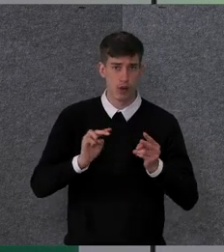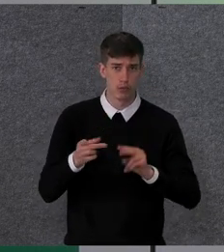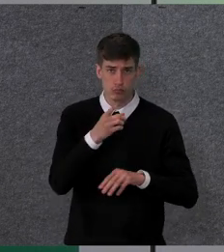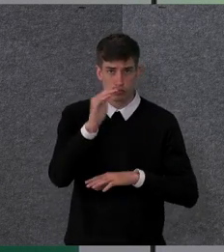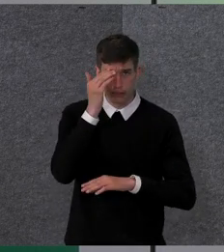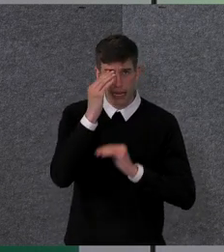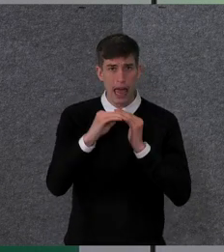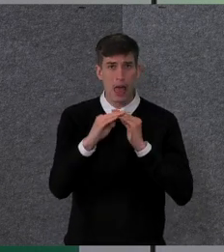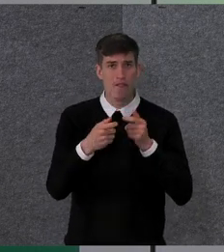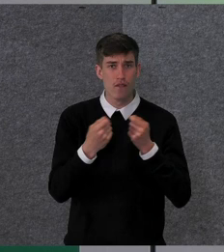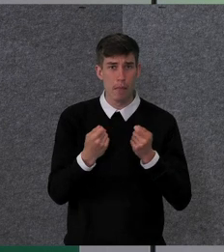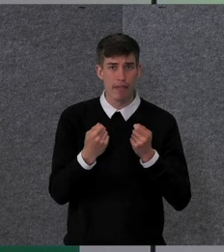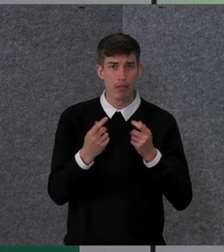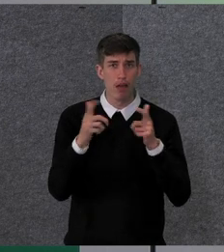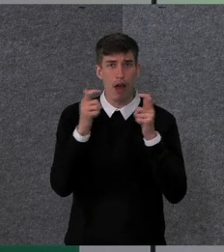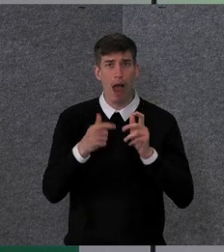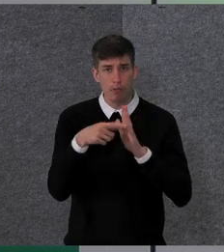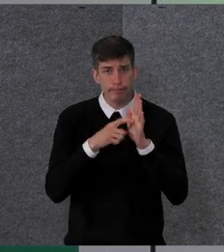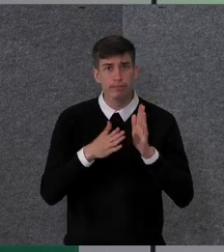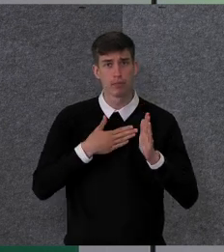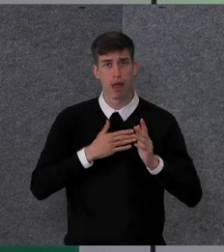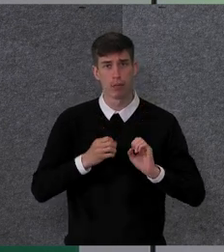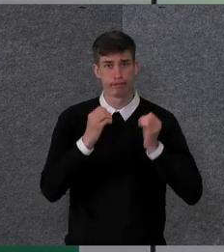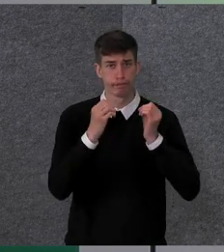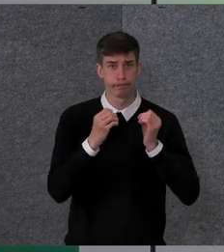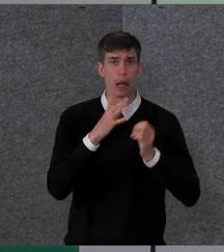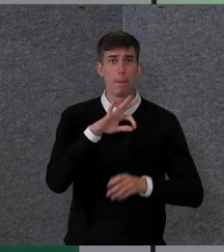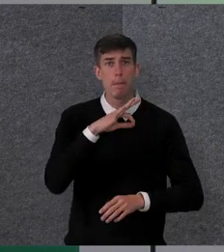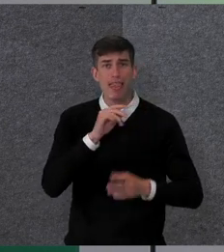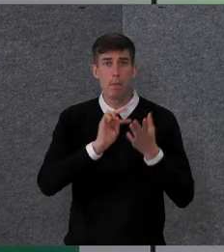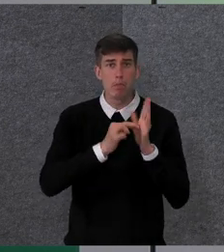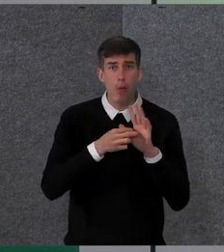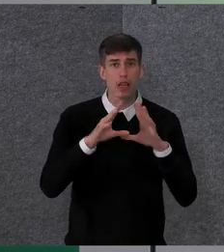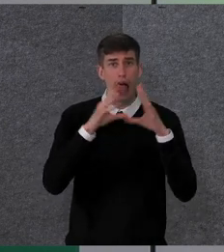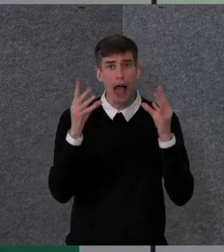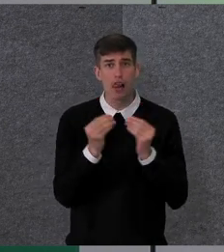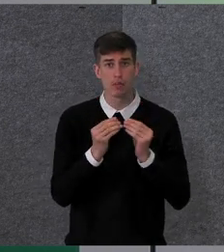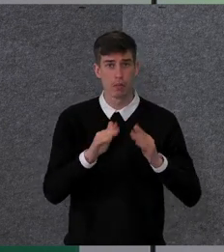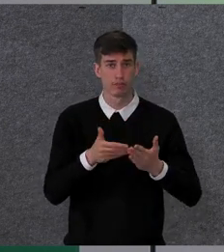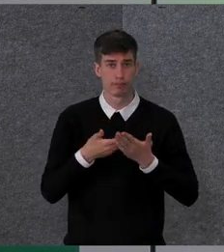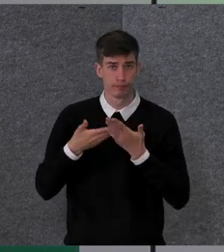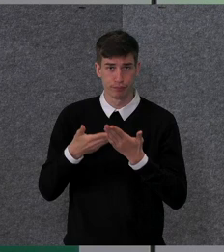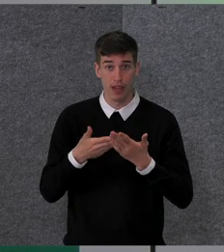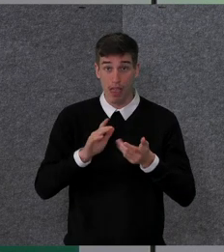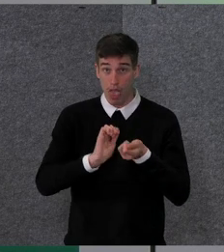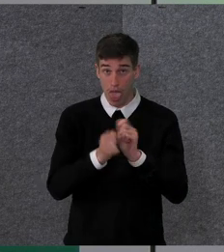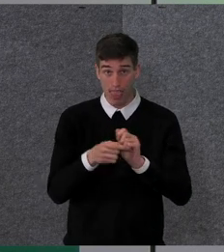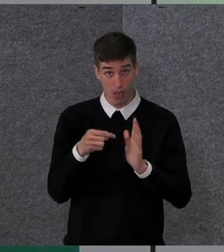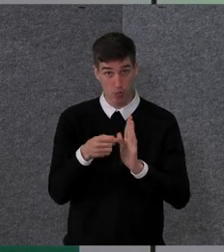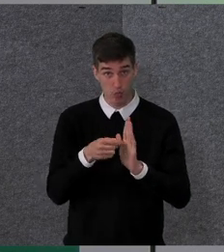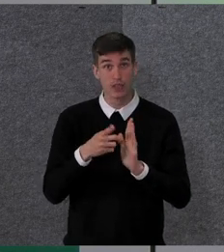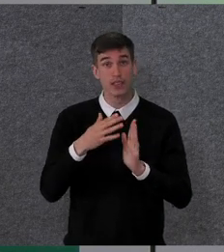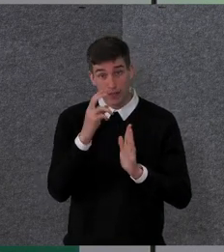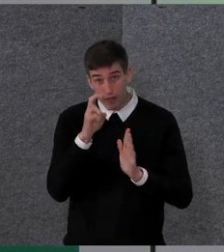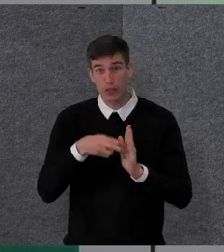unseres Landesverbandes ist der Rahmen, in dem wir agieren, in dem wir Parteipolitik machen. Und mit den Änderungen, die wir euch hier vorschlagen,